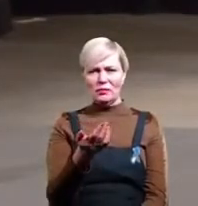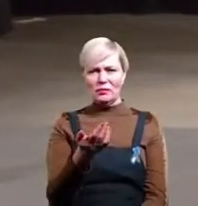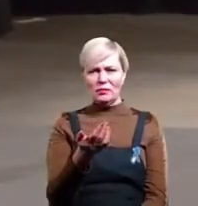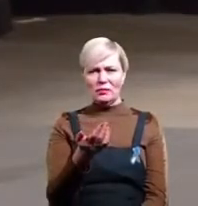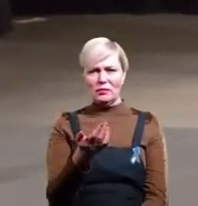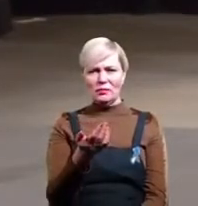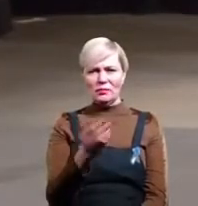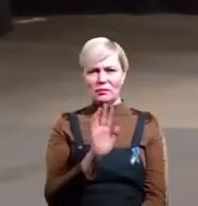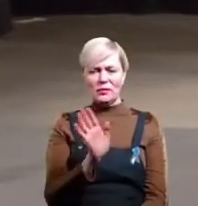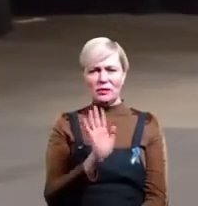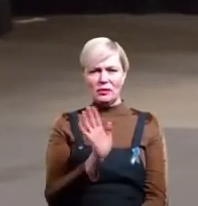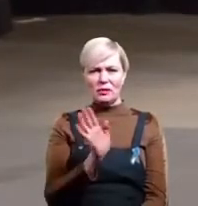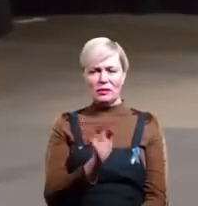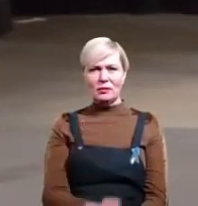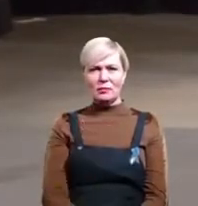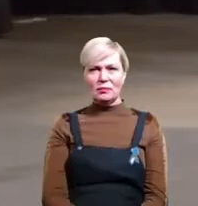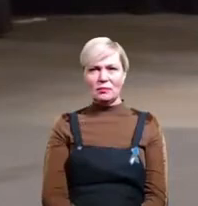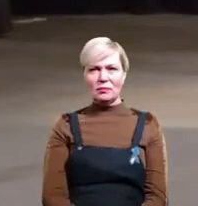Нет.